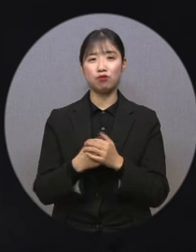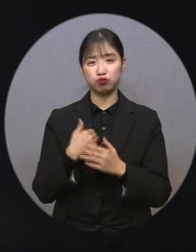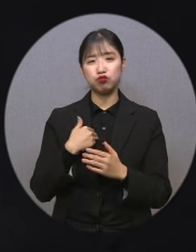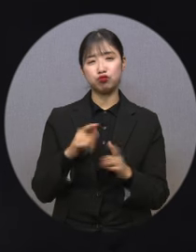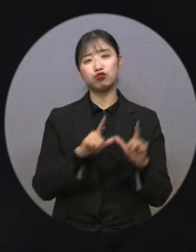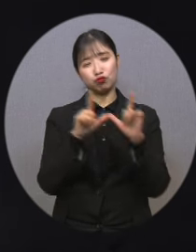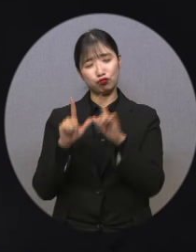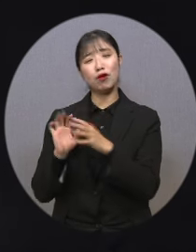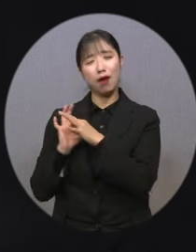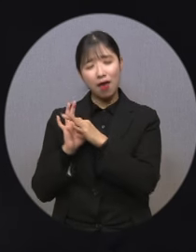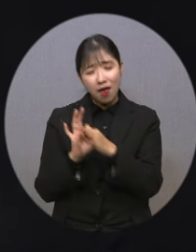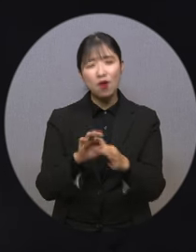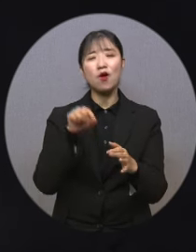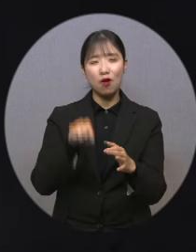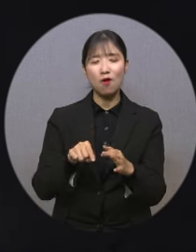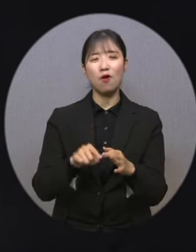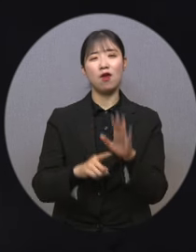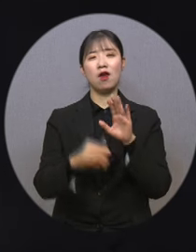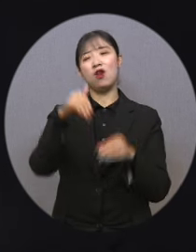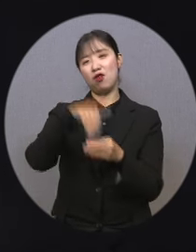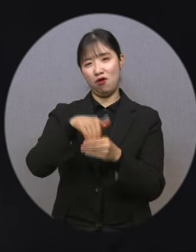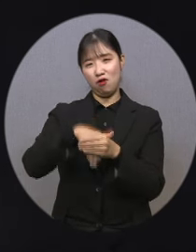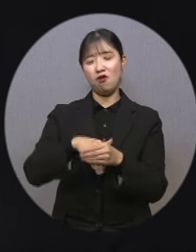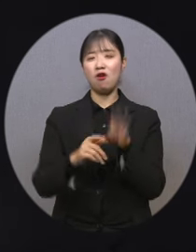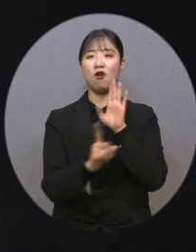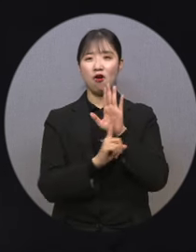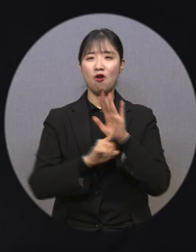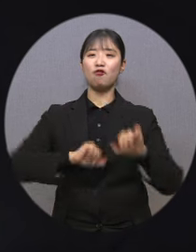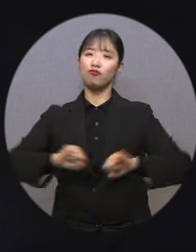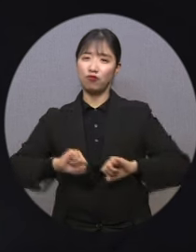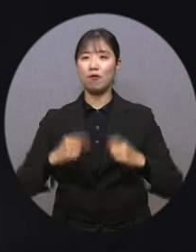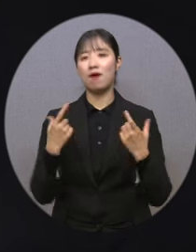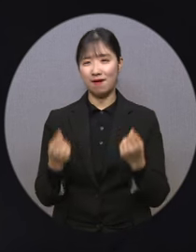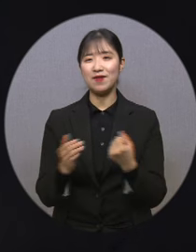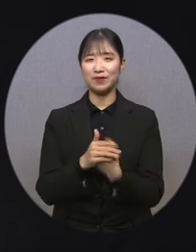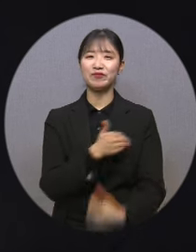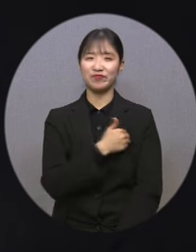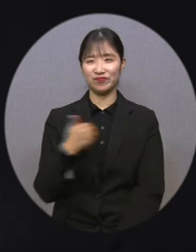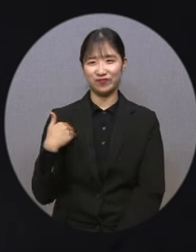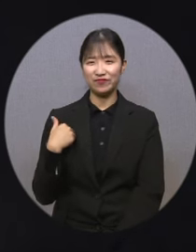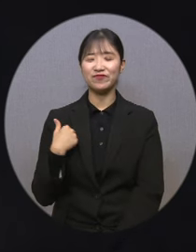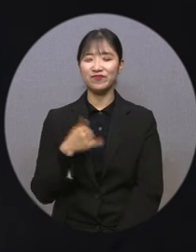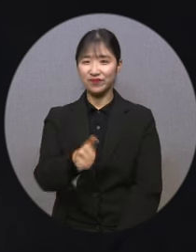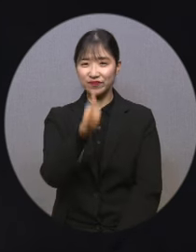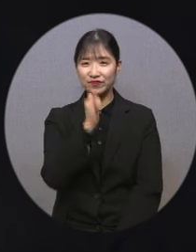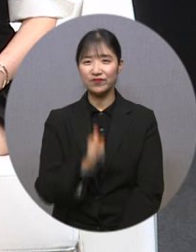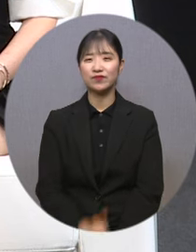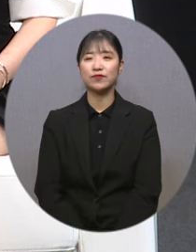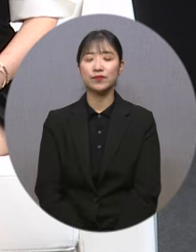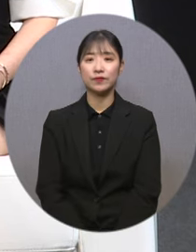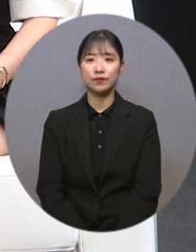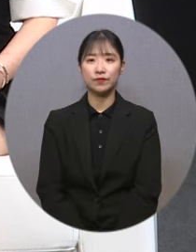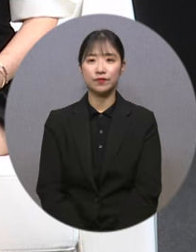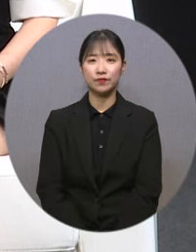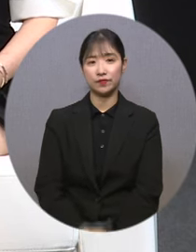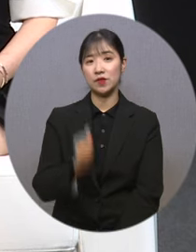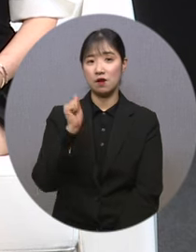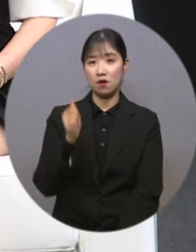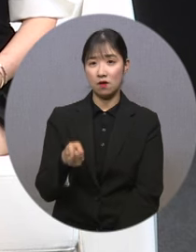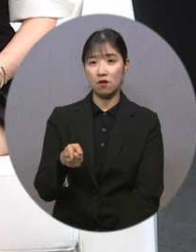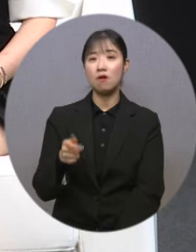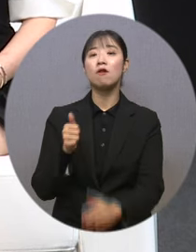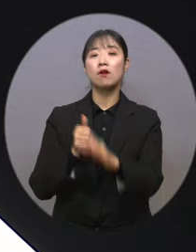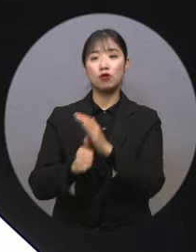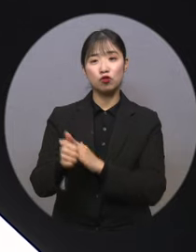게 선거 운동 이라고 생각하고 자신이 있습니다 예 예 4 허경영 후보